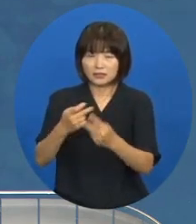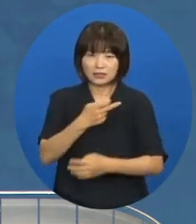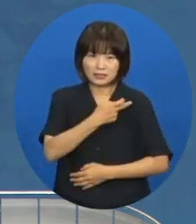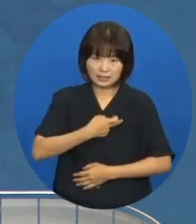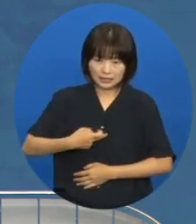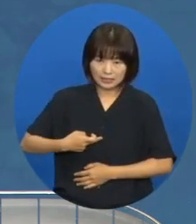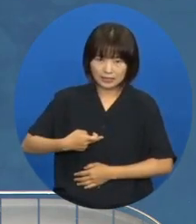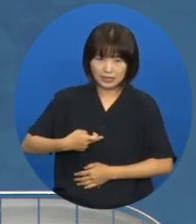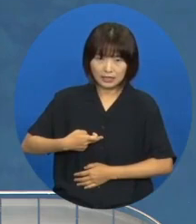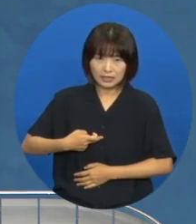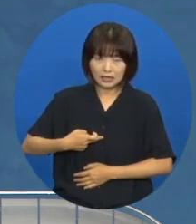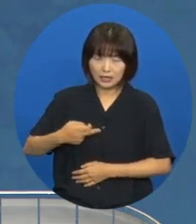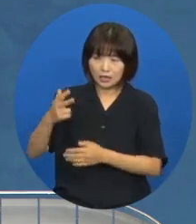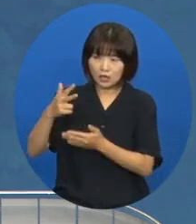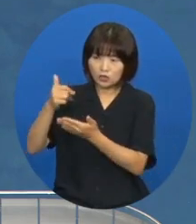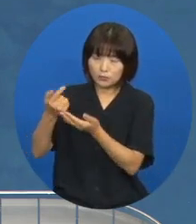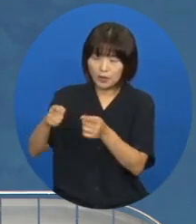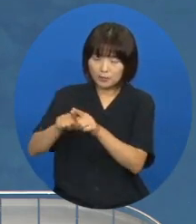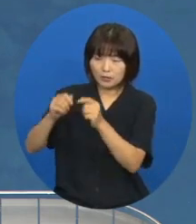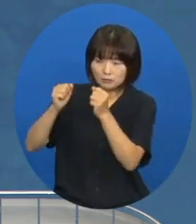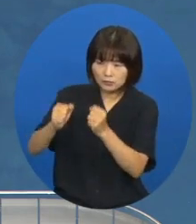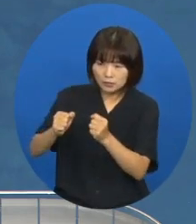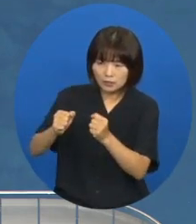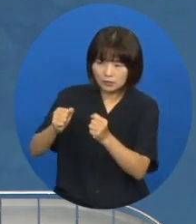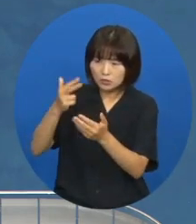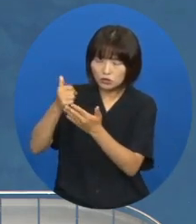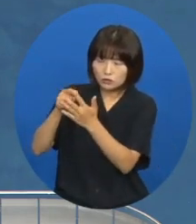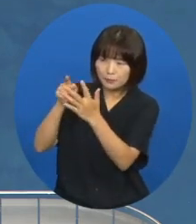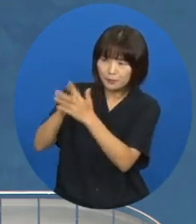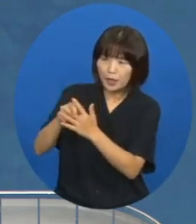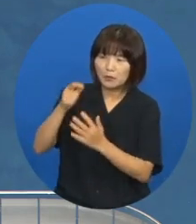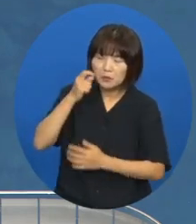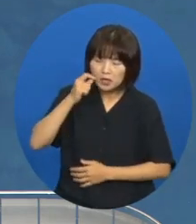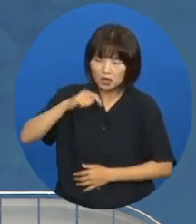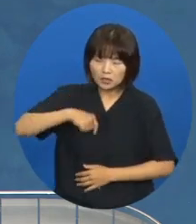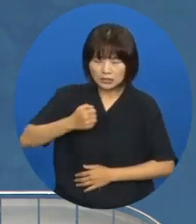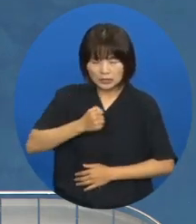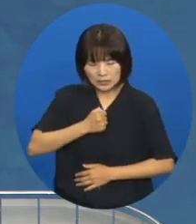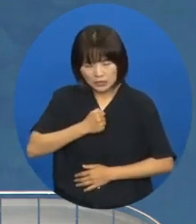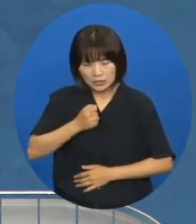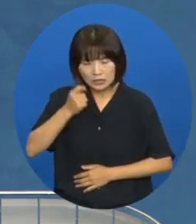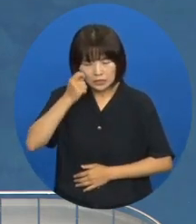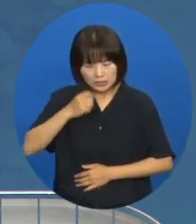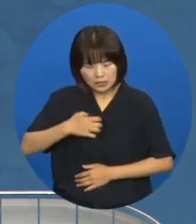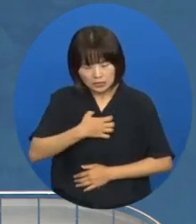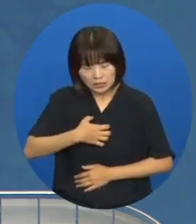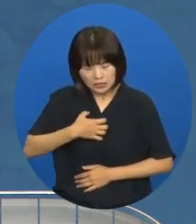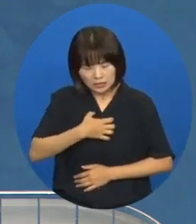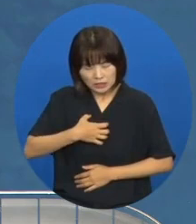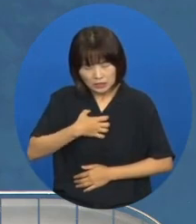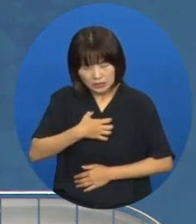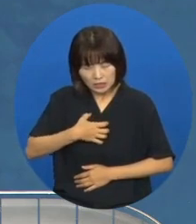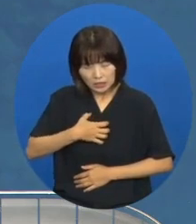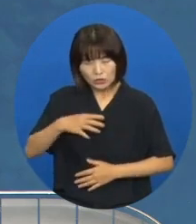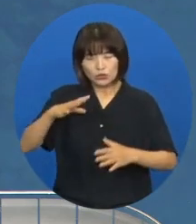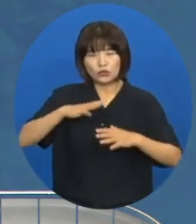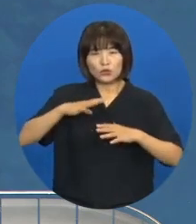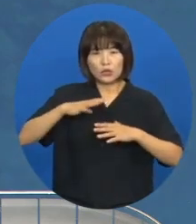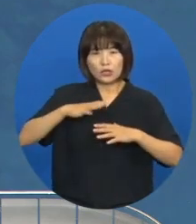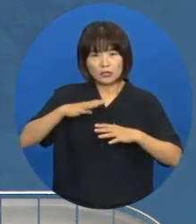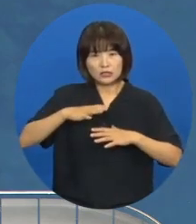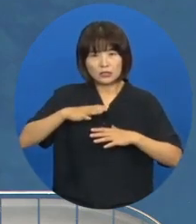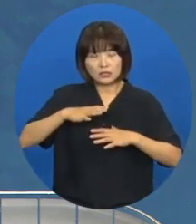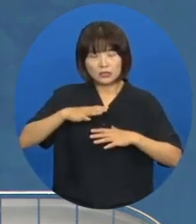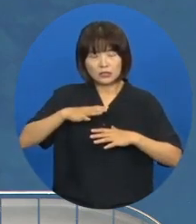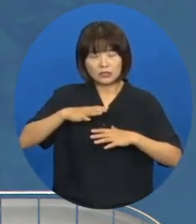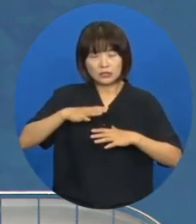계신데도 전혀 못 알아보고 스스로 답답해하고 슬퍼하고 고통스러워하고 두려워하고 있는